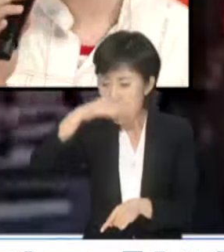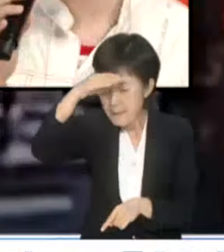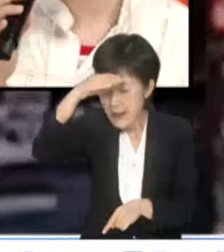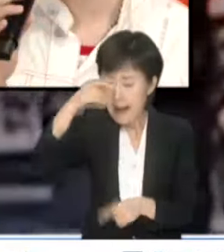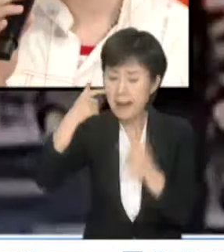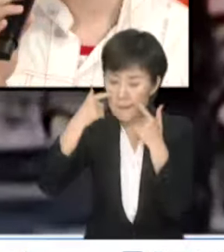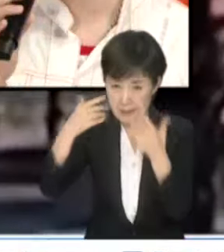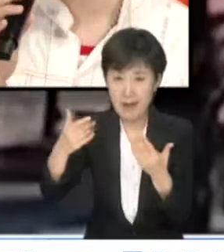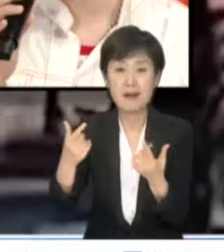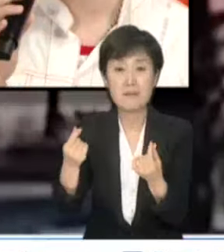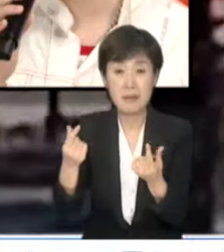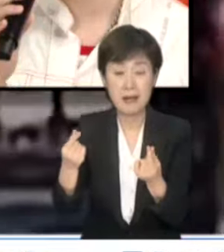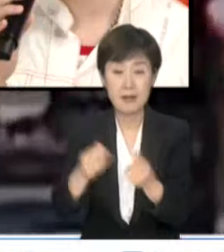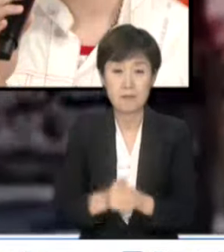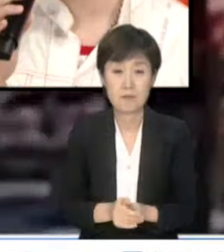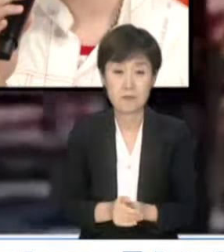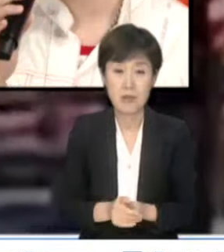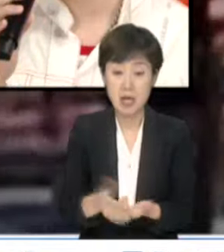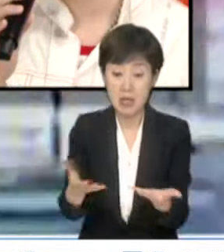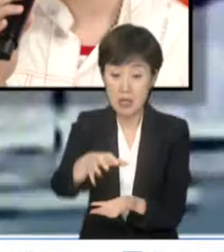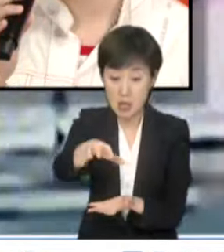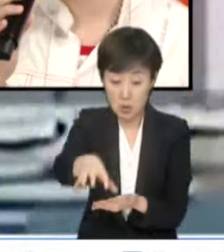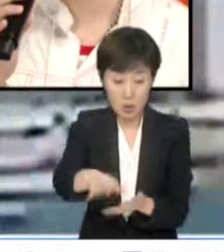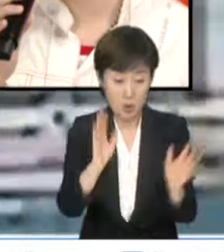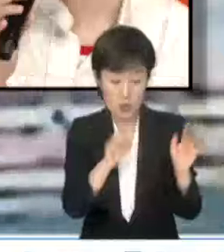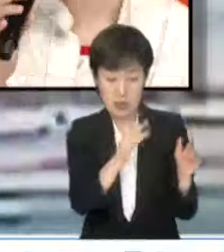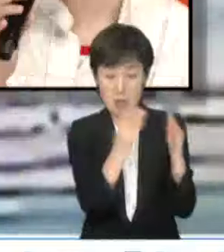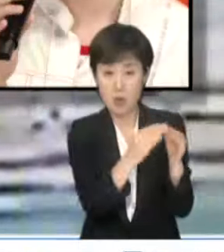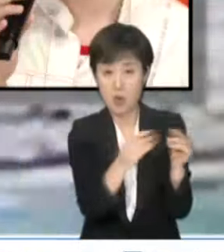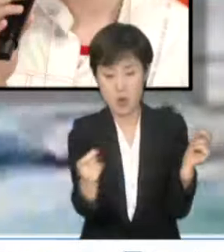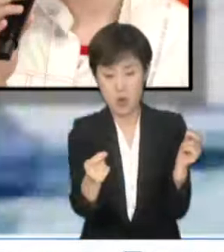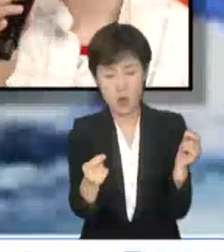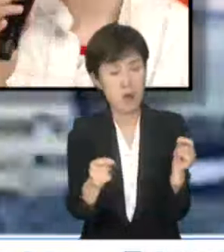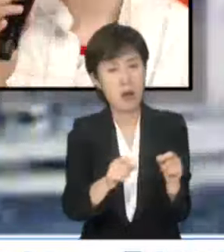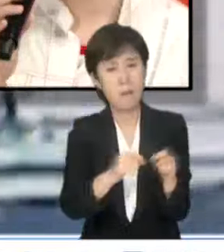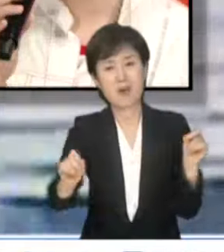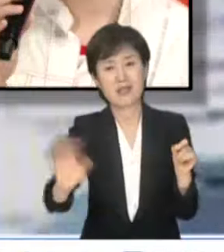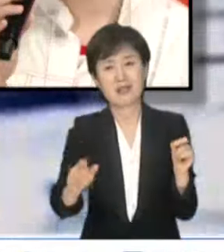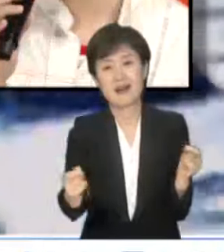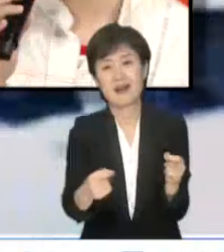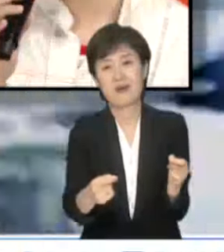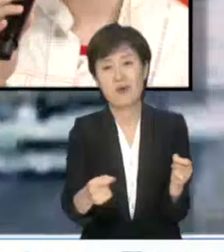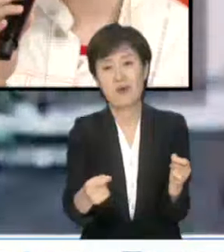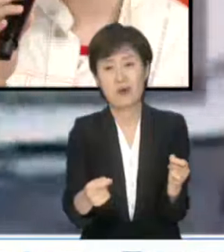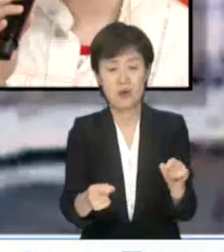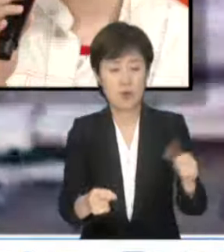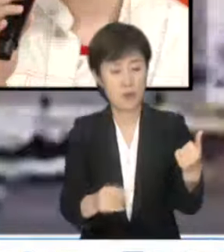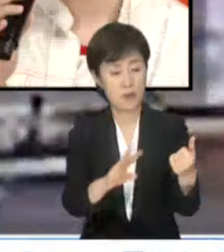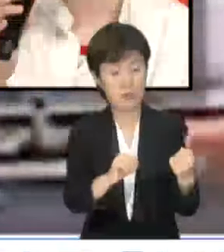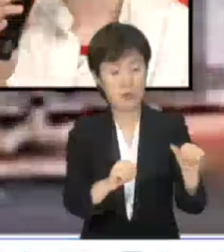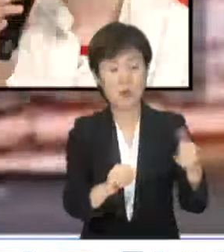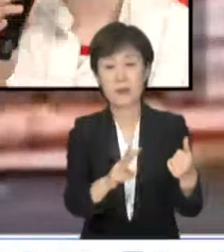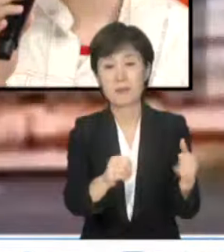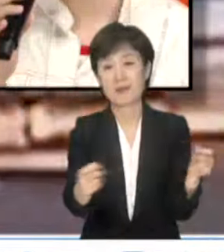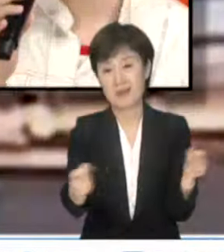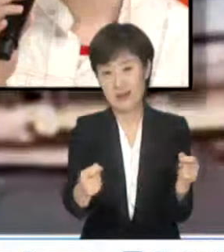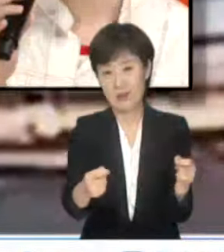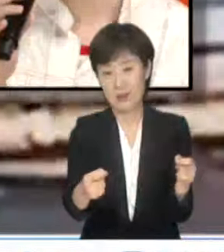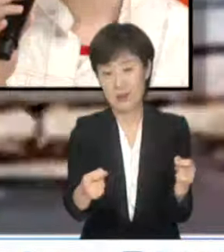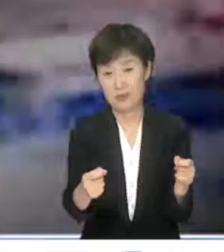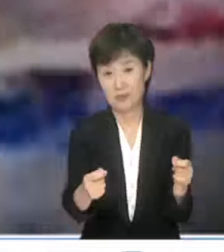것이다라고 볼 수 있고요. 작업실과 집은 그렇게 상대적으로 멀리 떨어져 있진 않다고 합니다. 500m 정도 떨어져 있다고 하는